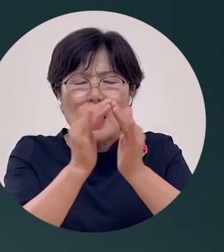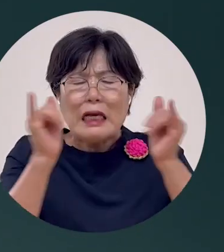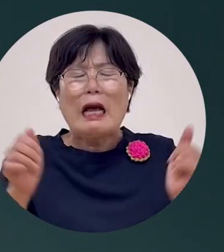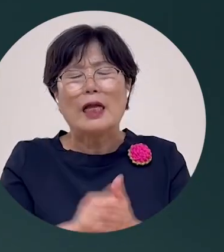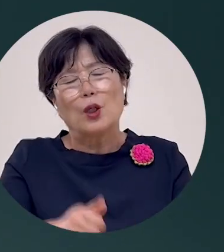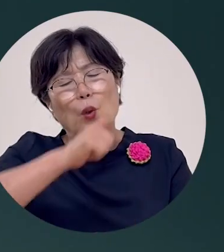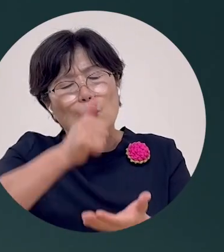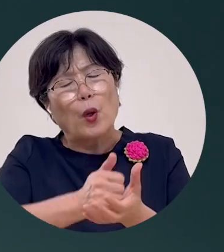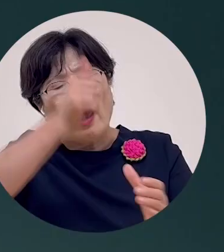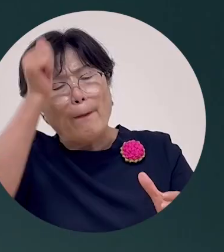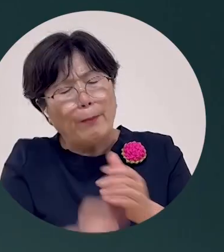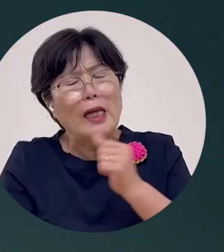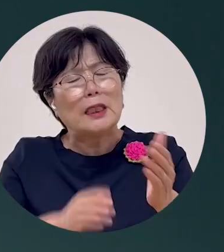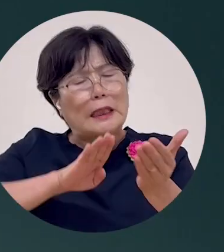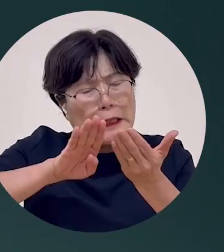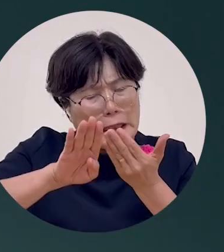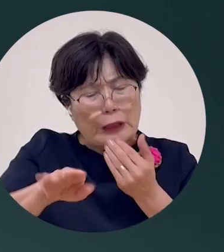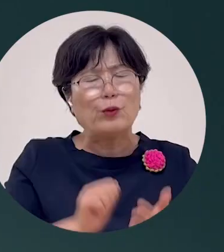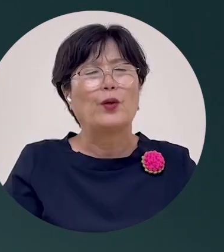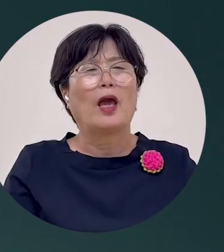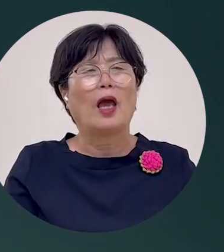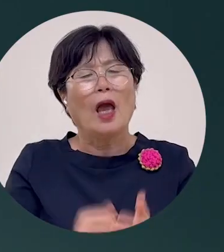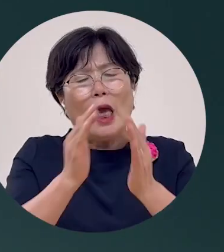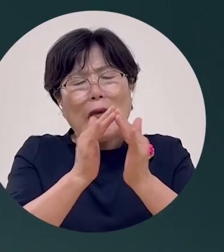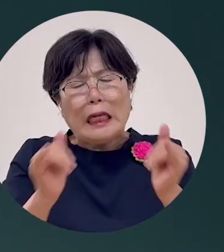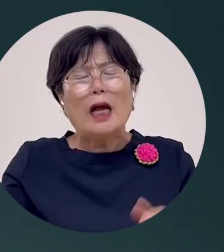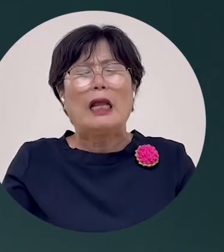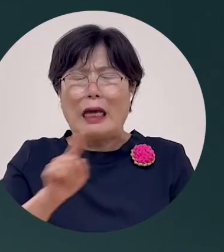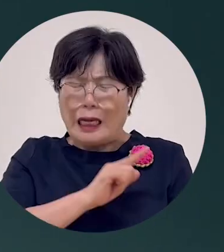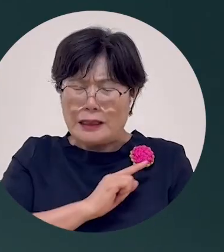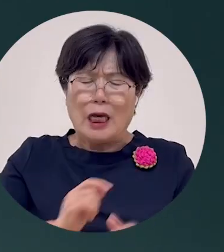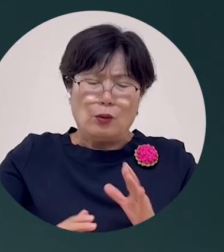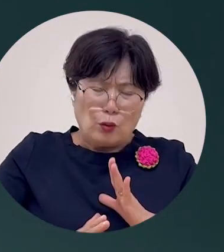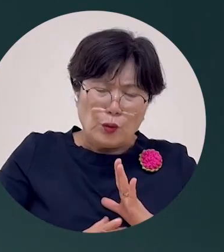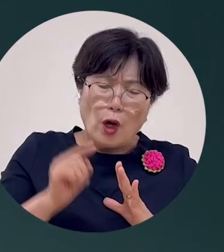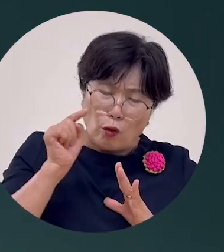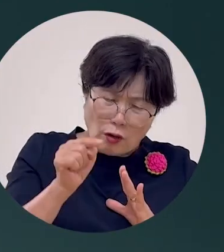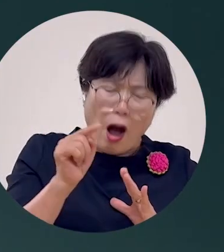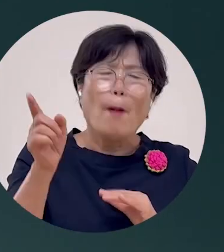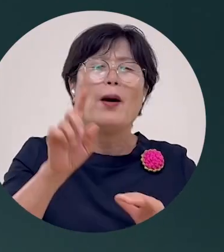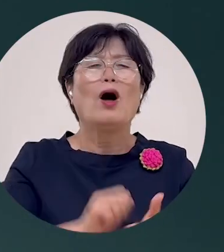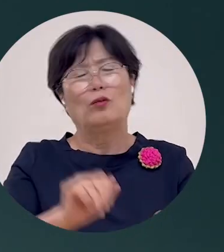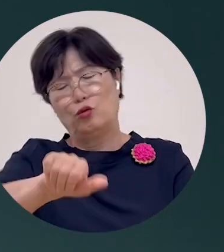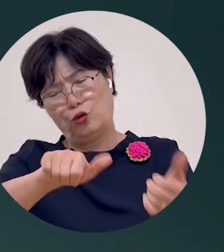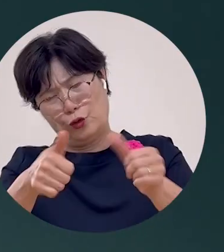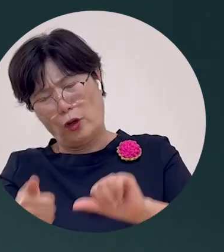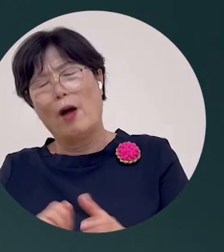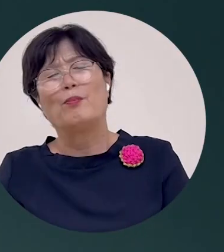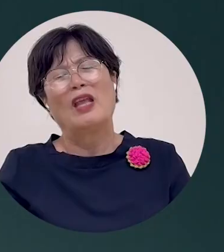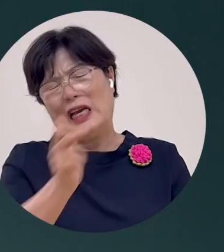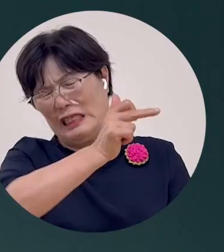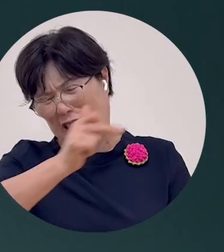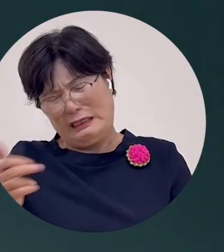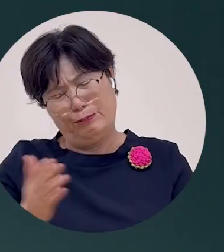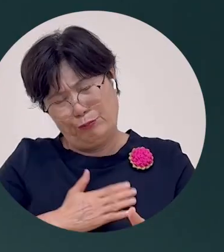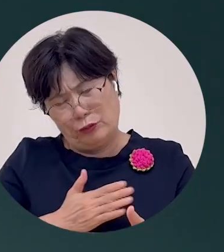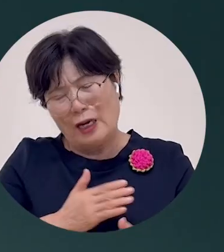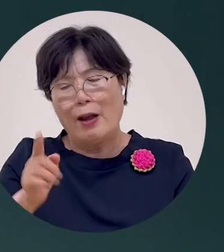타락한 이후에 가장 인간에게 두려운 것이 뭐다고요? 죽음. 가장 큰 불안함이